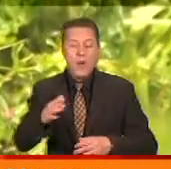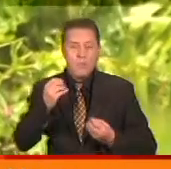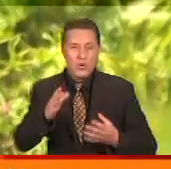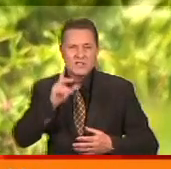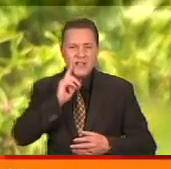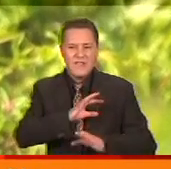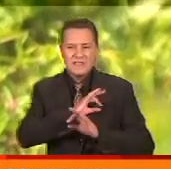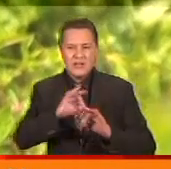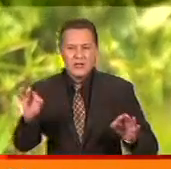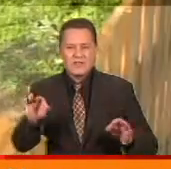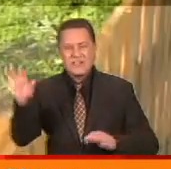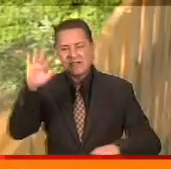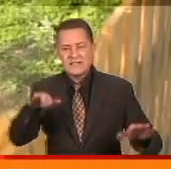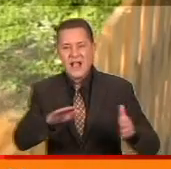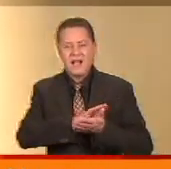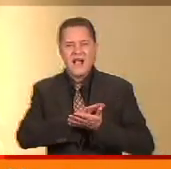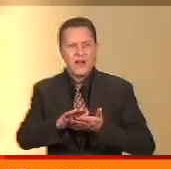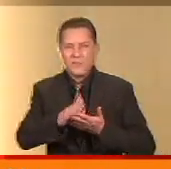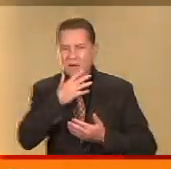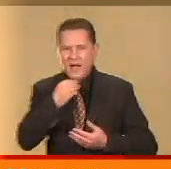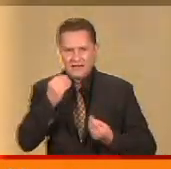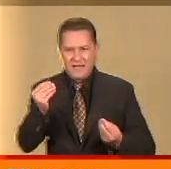насолодитися автентичними Карпатами.